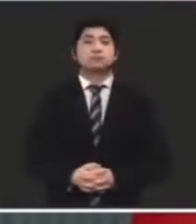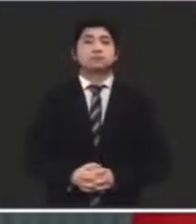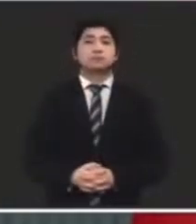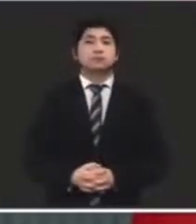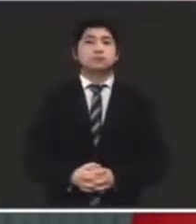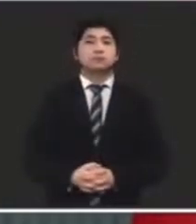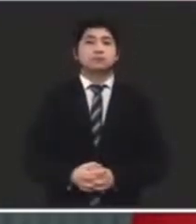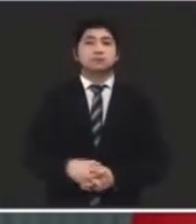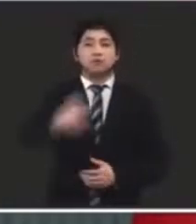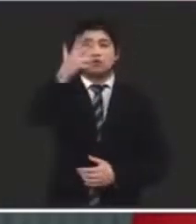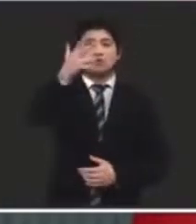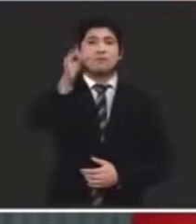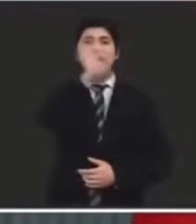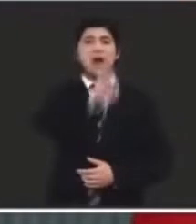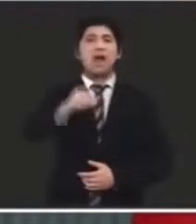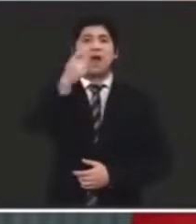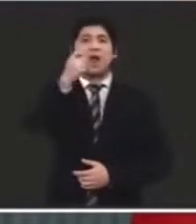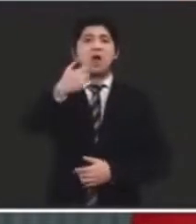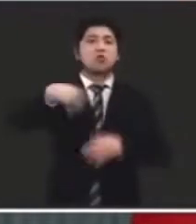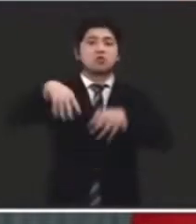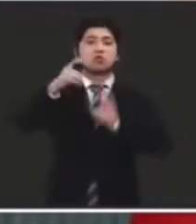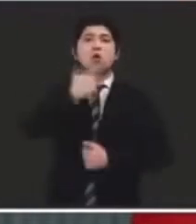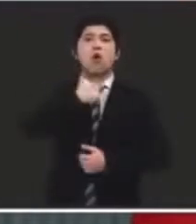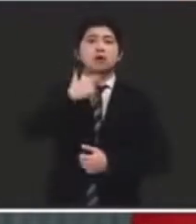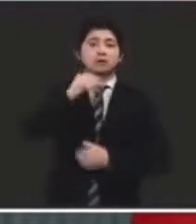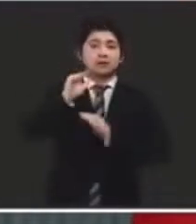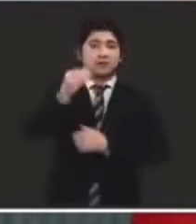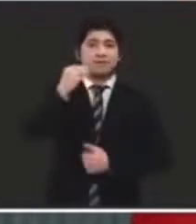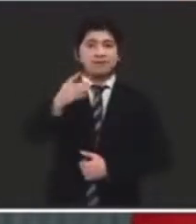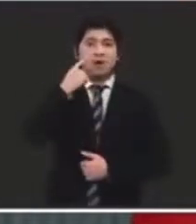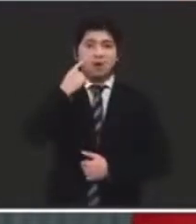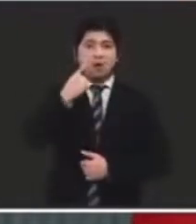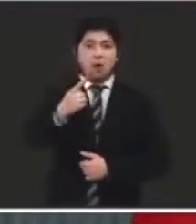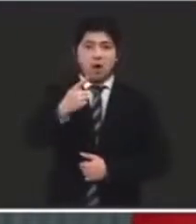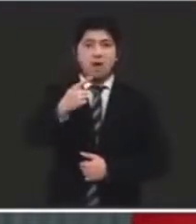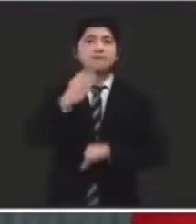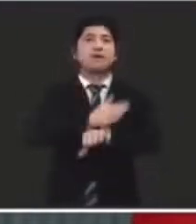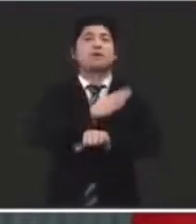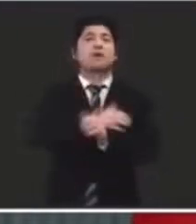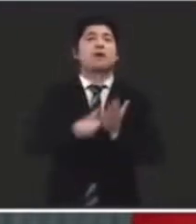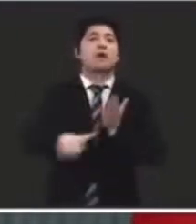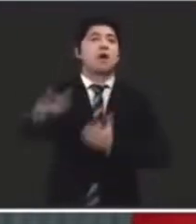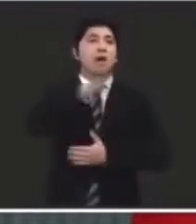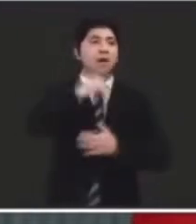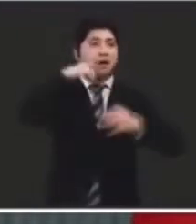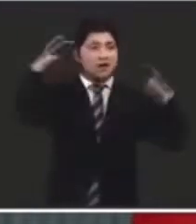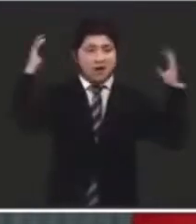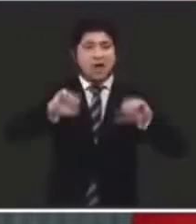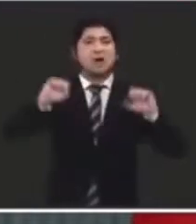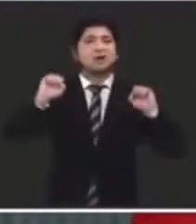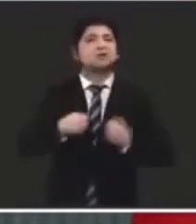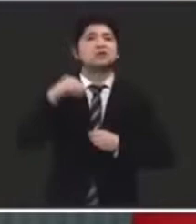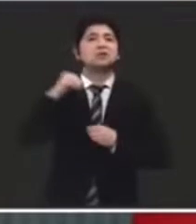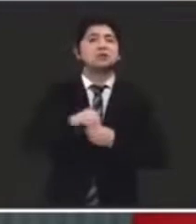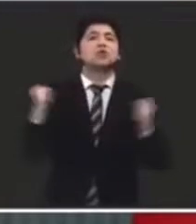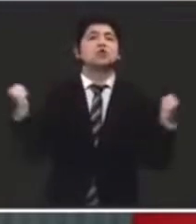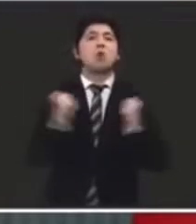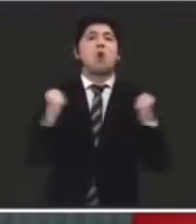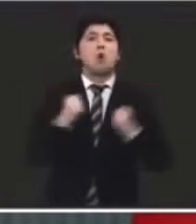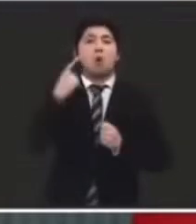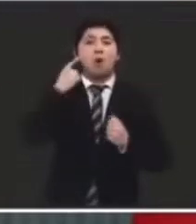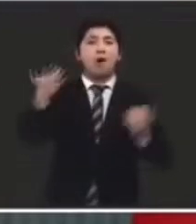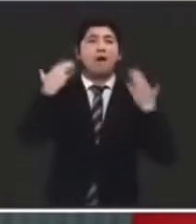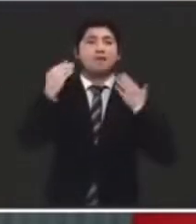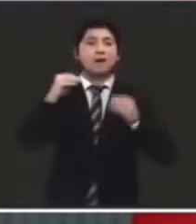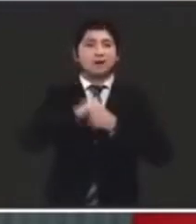milyar liralık doğalgaz desteği vererek vatandaşlarımızı karda kışta sıcak bir yuvanın